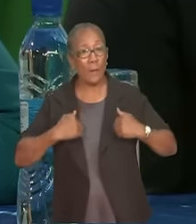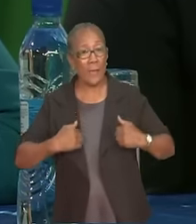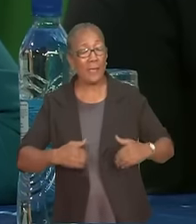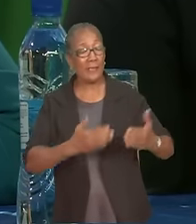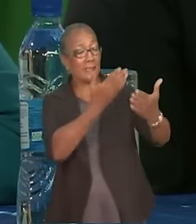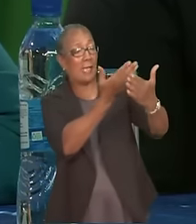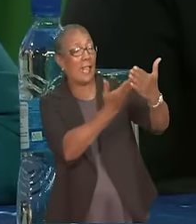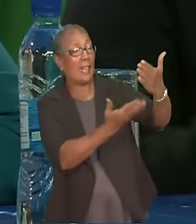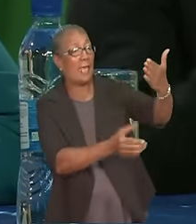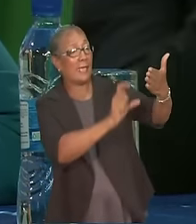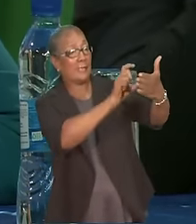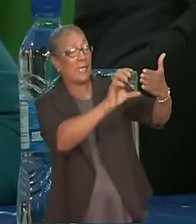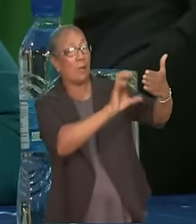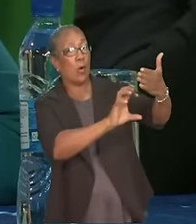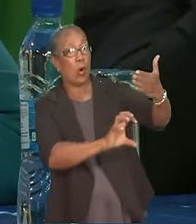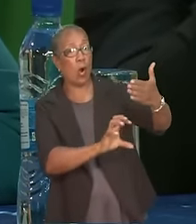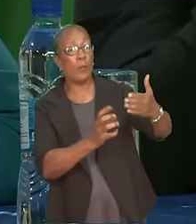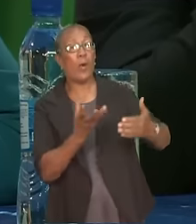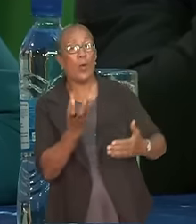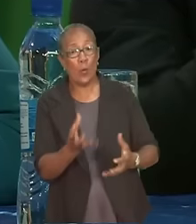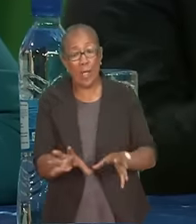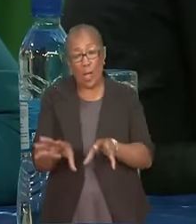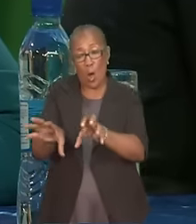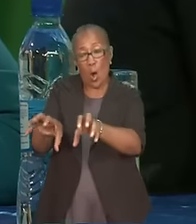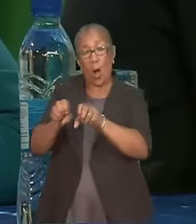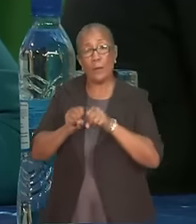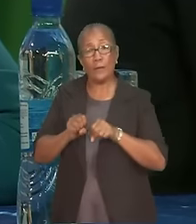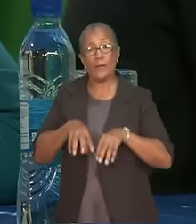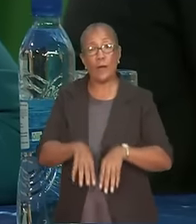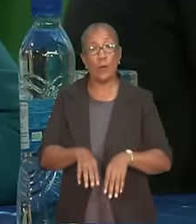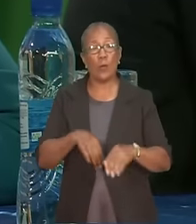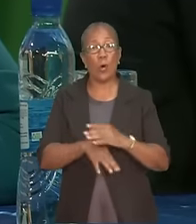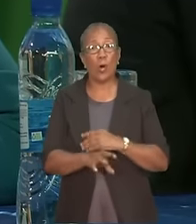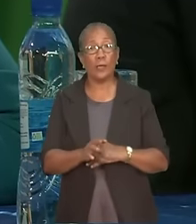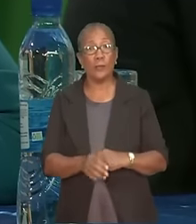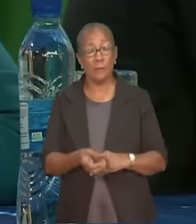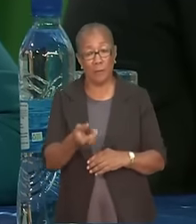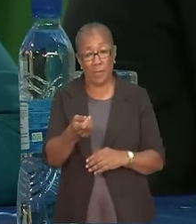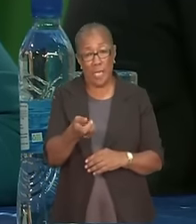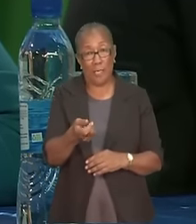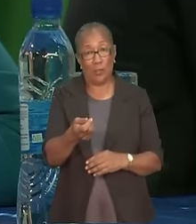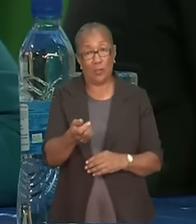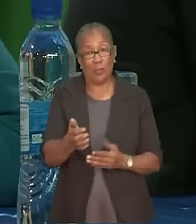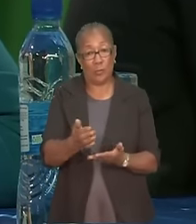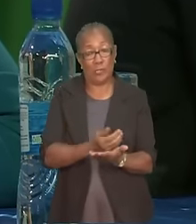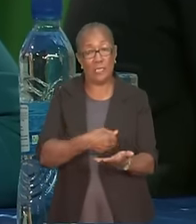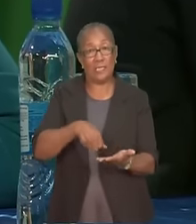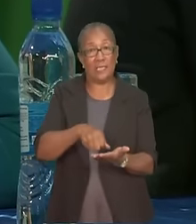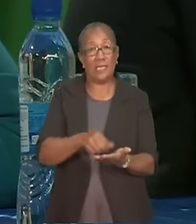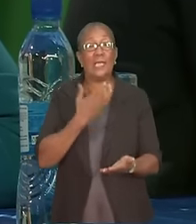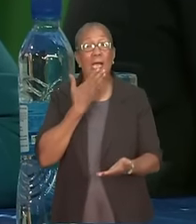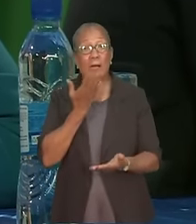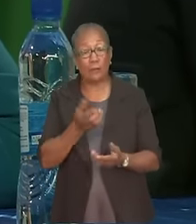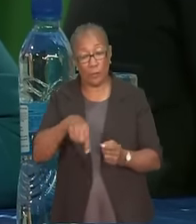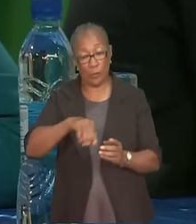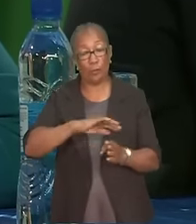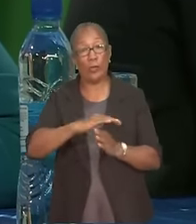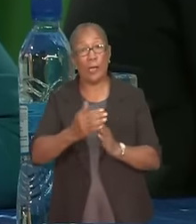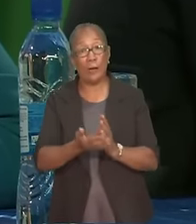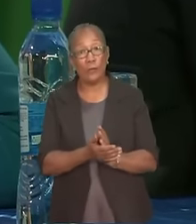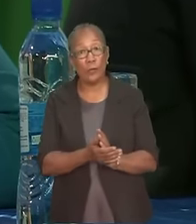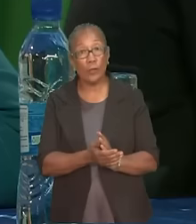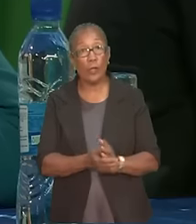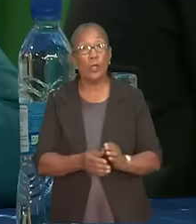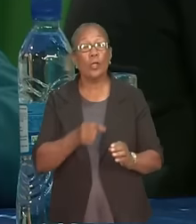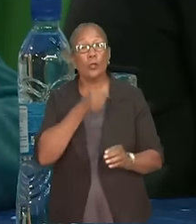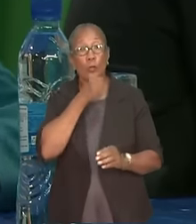En er was ook een issue met de subsidieaanvraag, die is ondertussen afgerond. Dus binnenkort kan